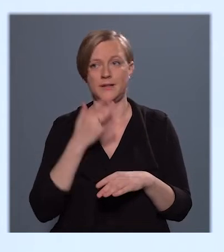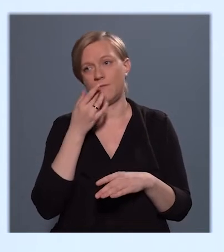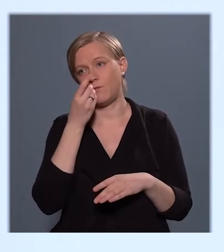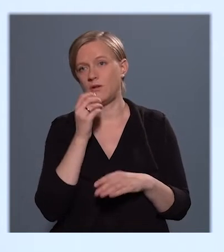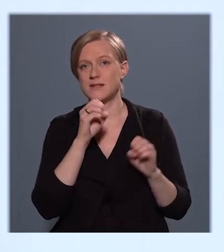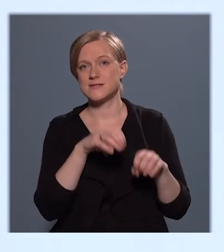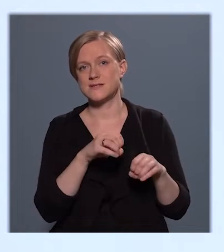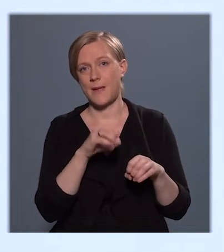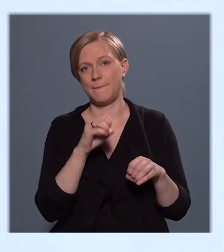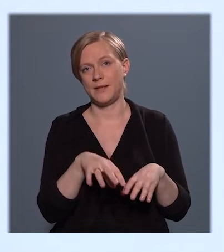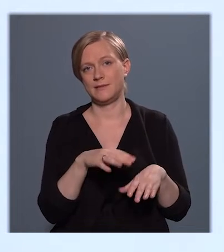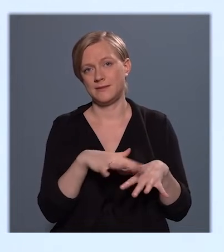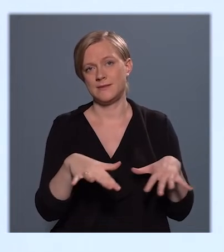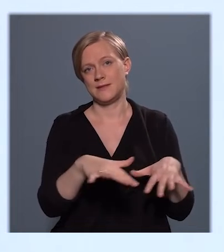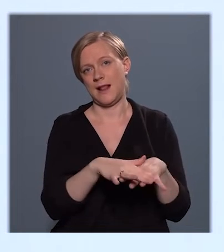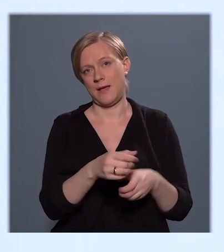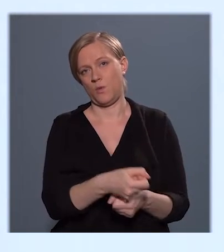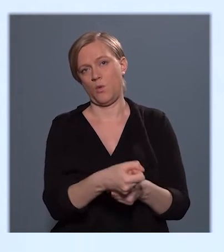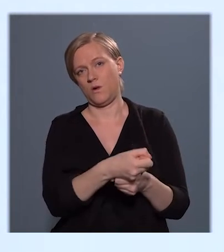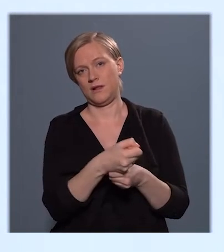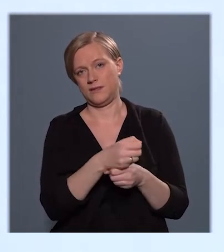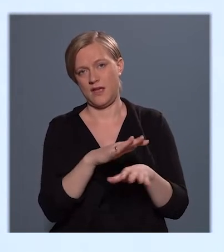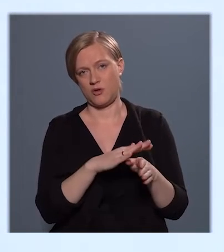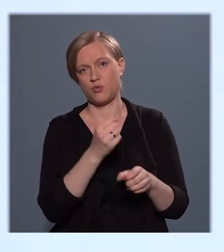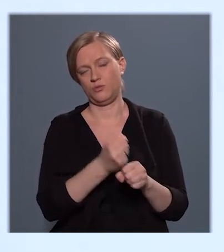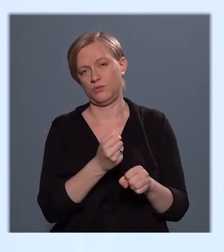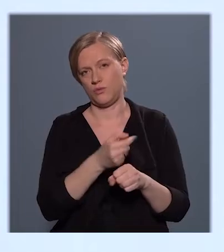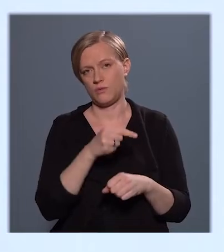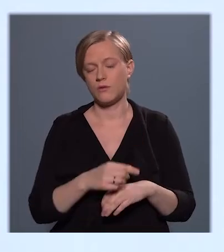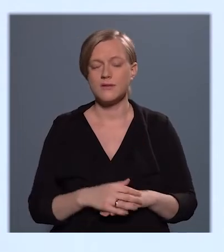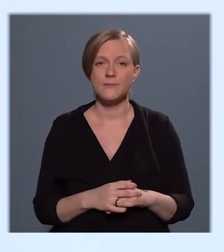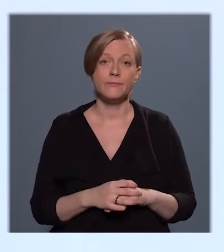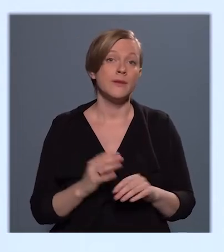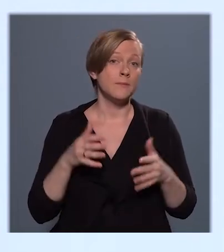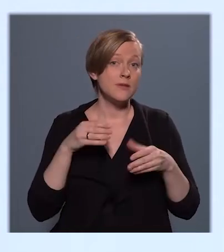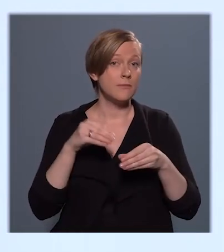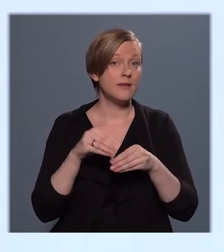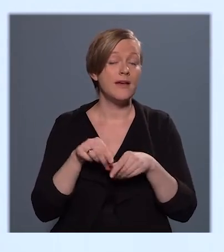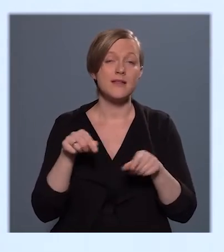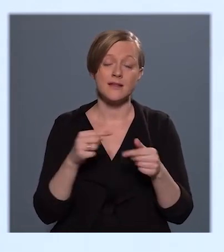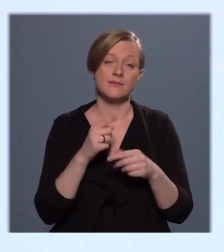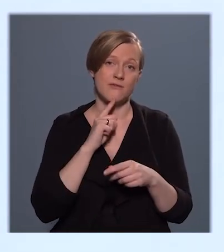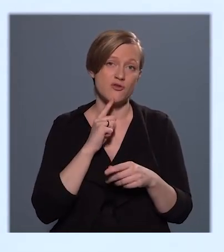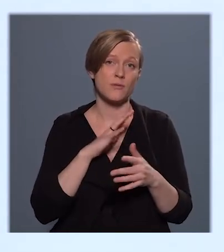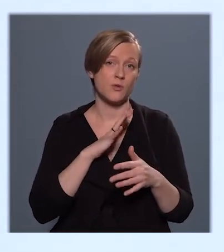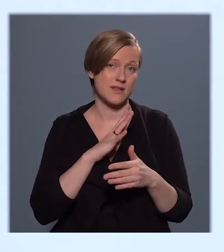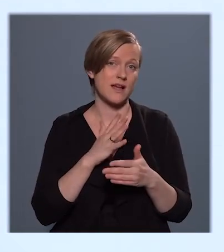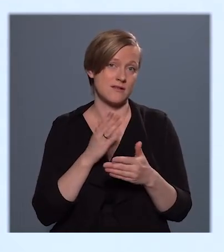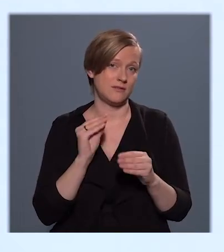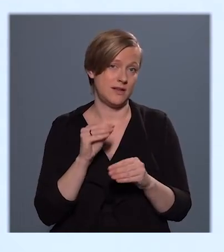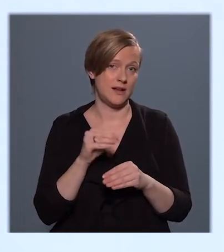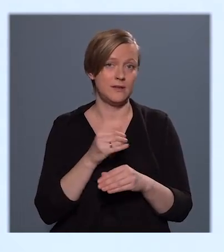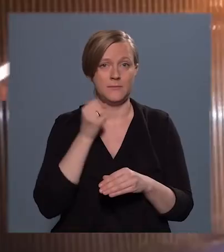kell igazából oltani és ott dolgozni. Bízom benne, hogy ezek egyébként kevesebb kockázatot is jelentenek